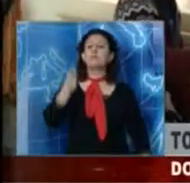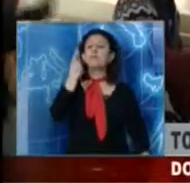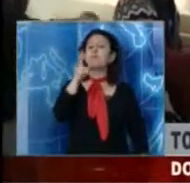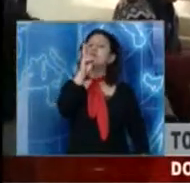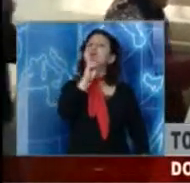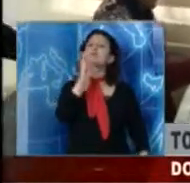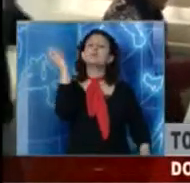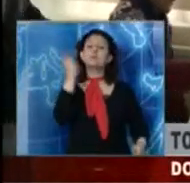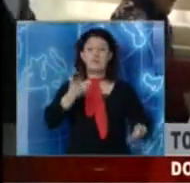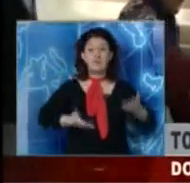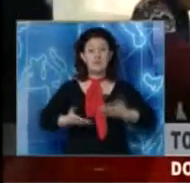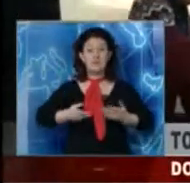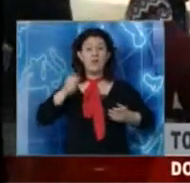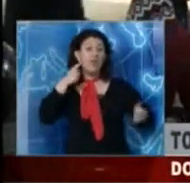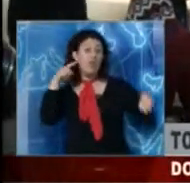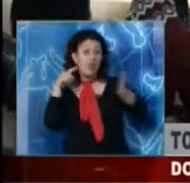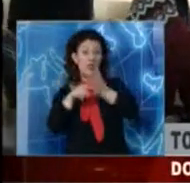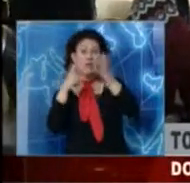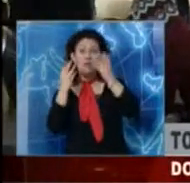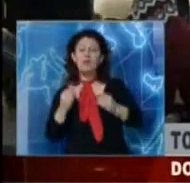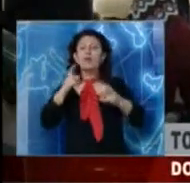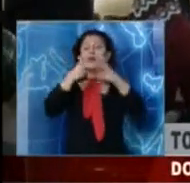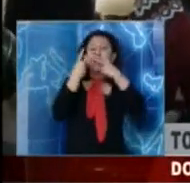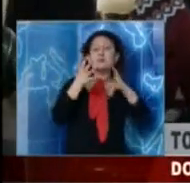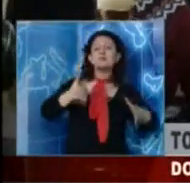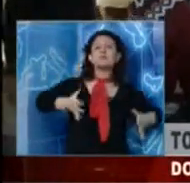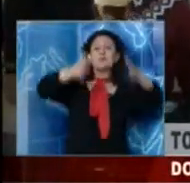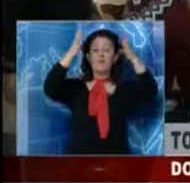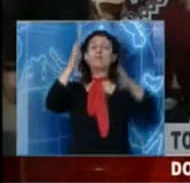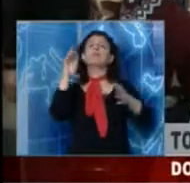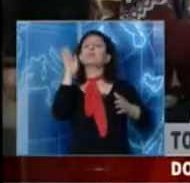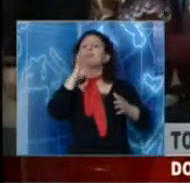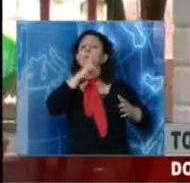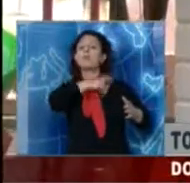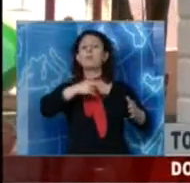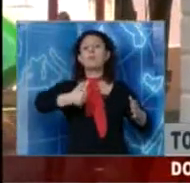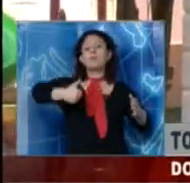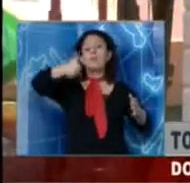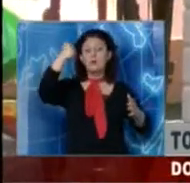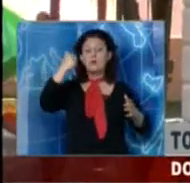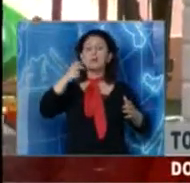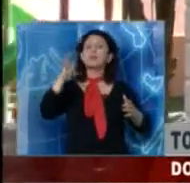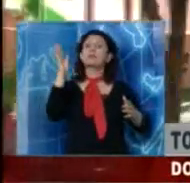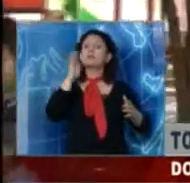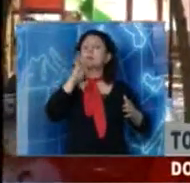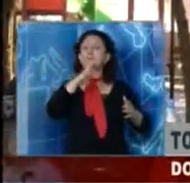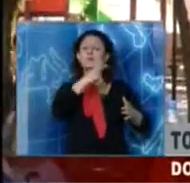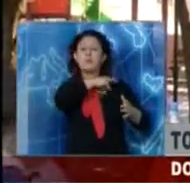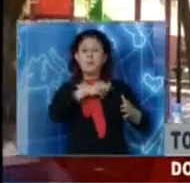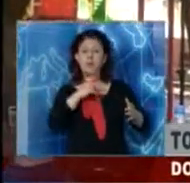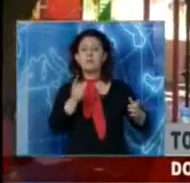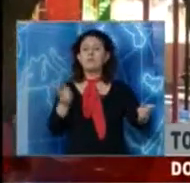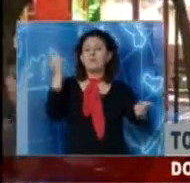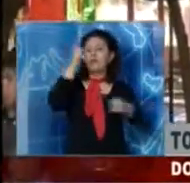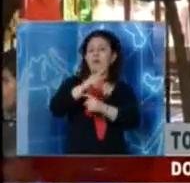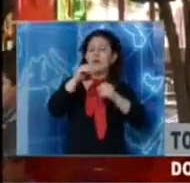1200 kişiye hizmet edilmesinin hedeflendiği etüt merkezinin açılışında söz alan İzmit Belediye Başkanı Nevzat Doğan, İzmit Belediyesi tarafından bugüne